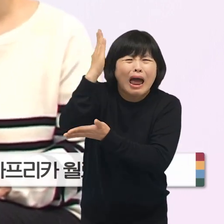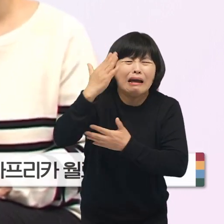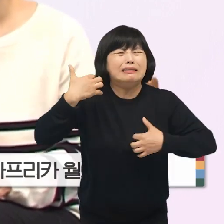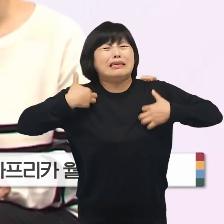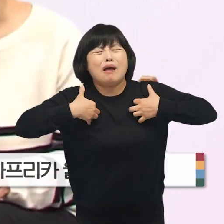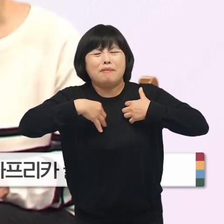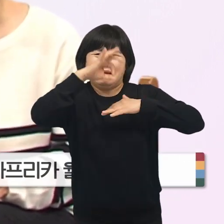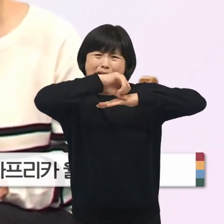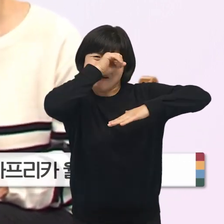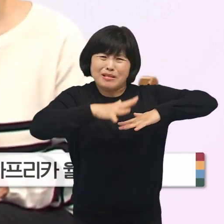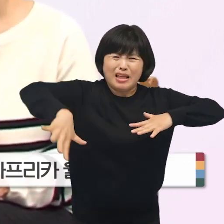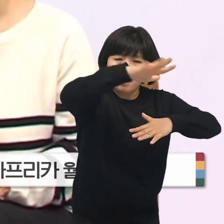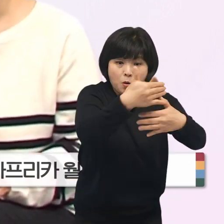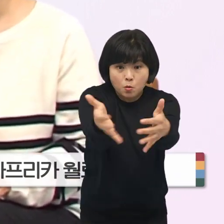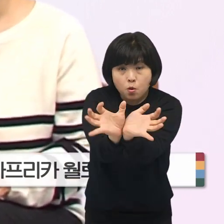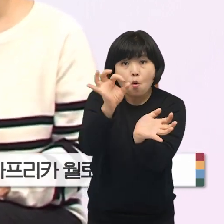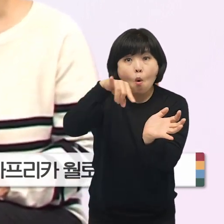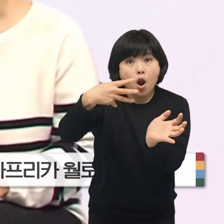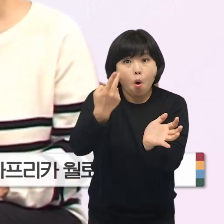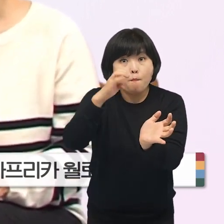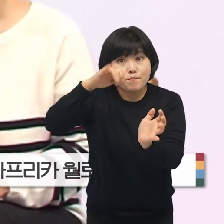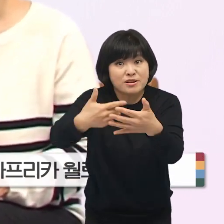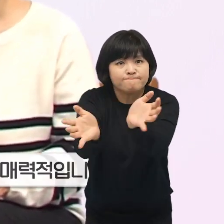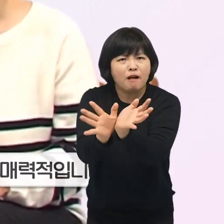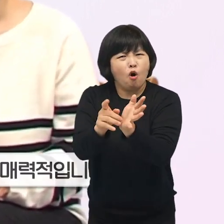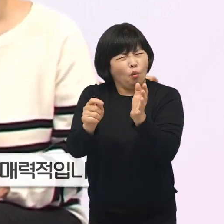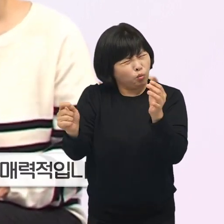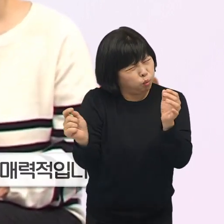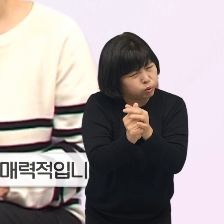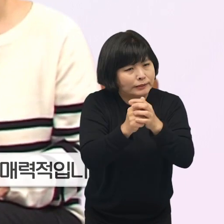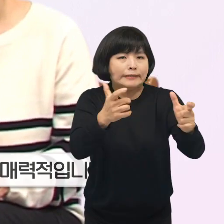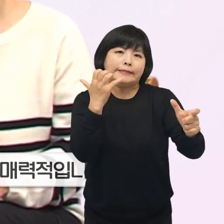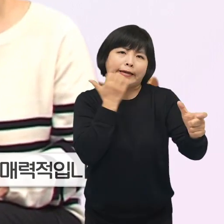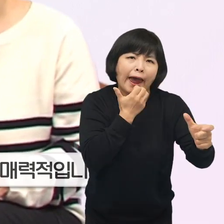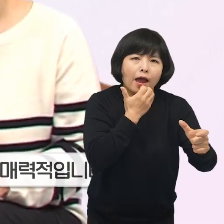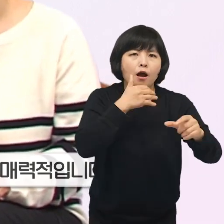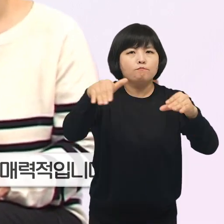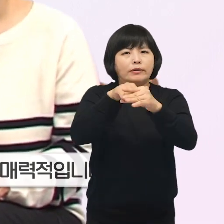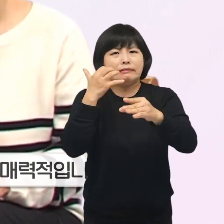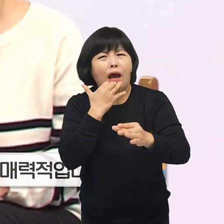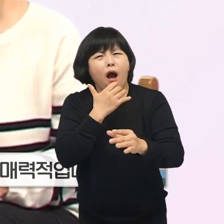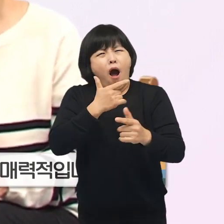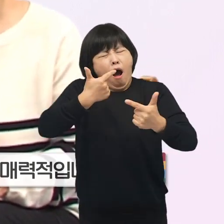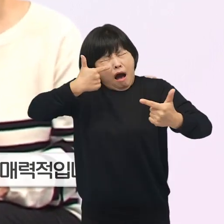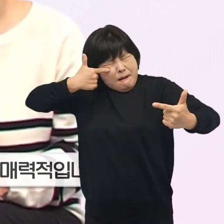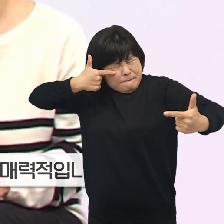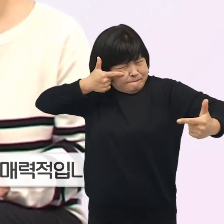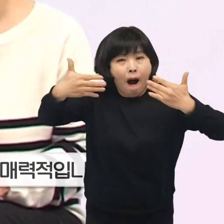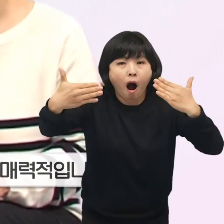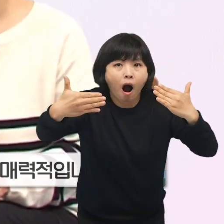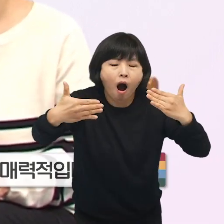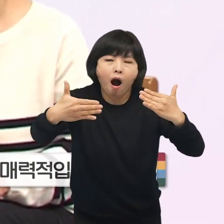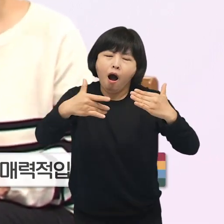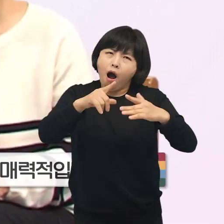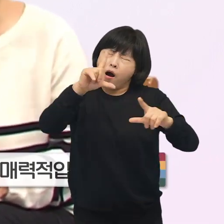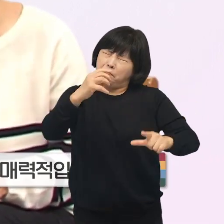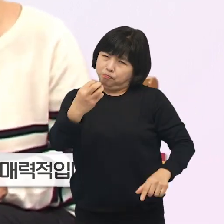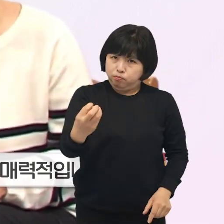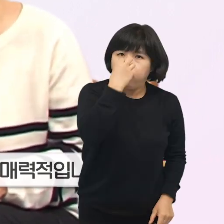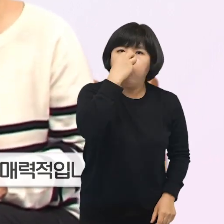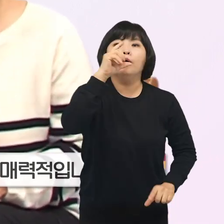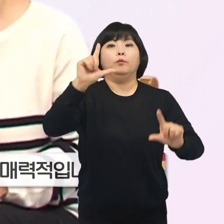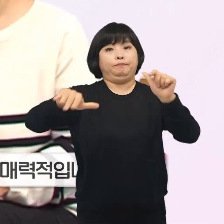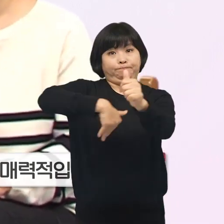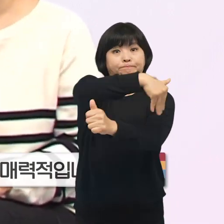보편적인 옛 이야기의 재미에 서아프리카 월로프족의 독특한 그 지역색과 문화색이 더해져서 더더욱